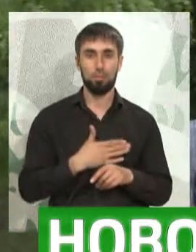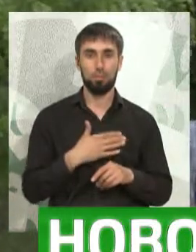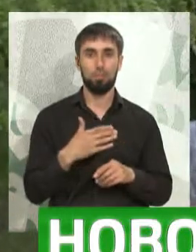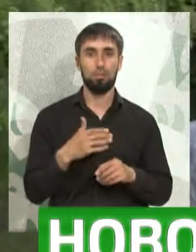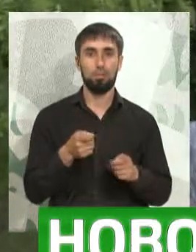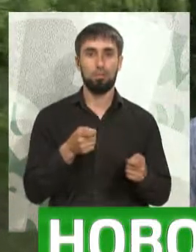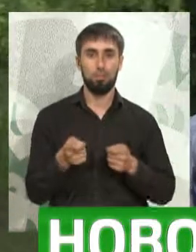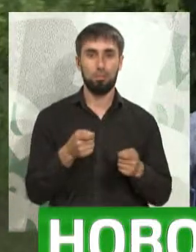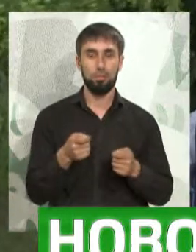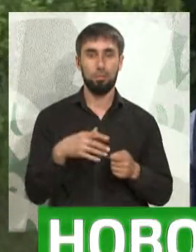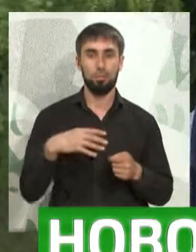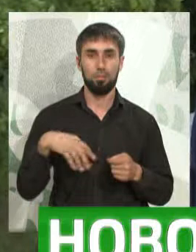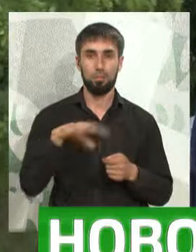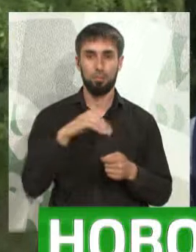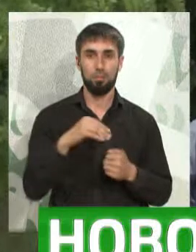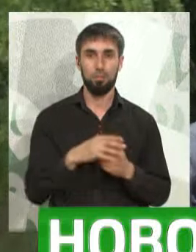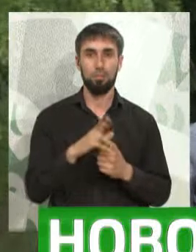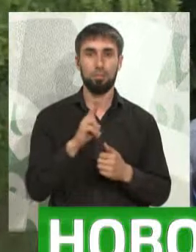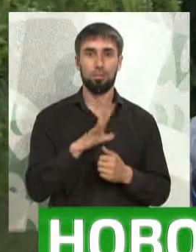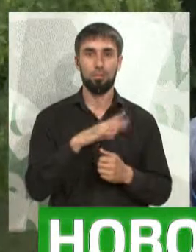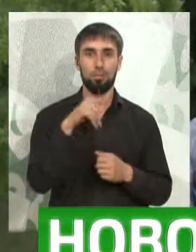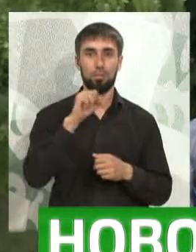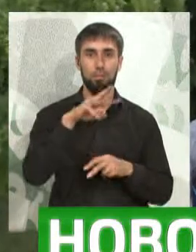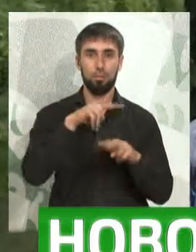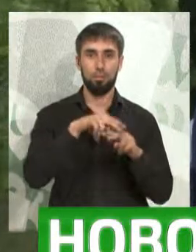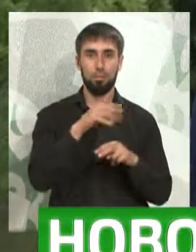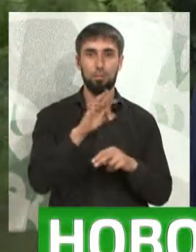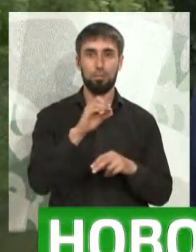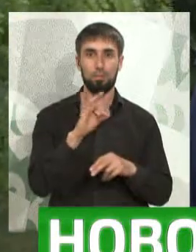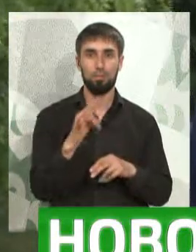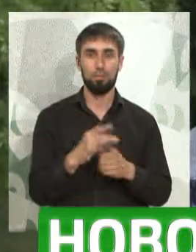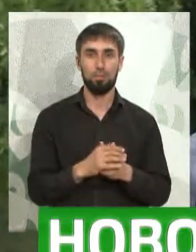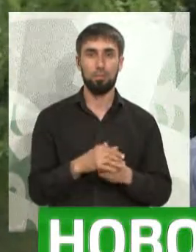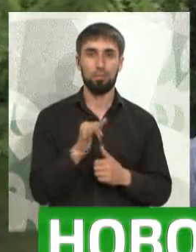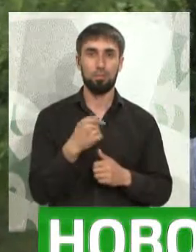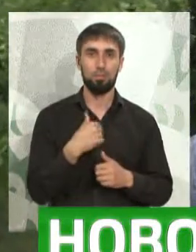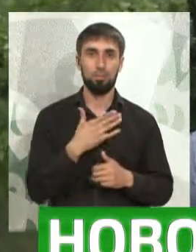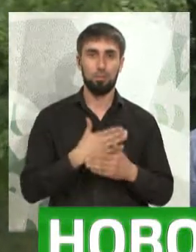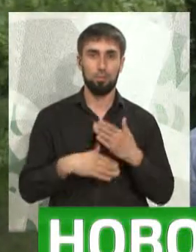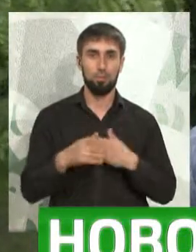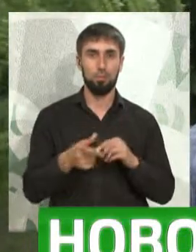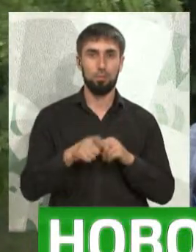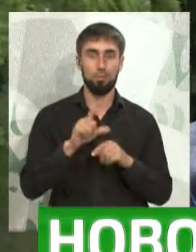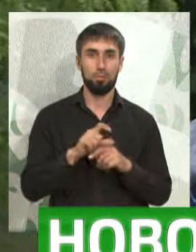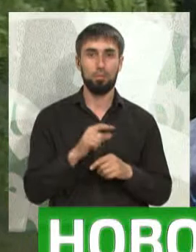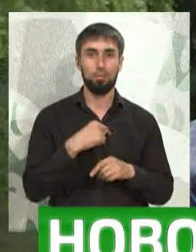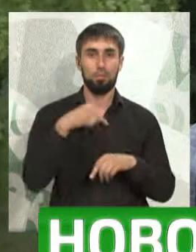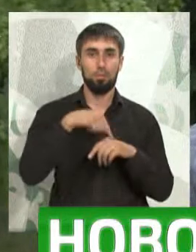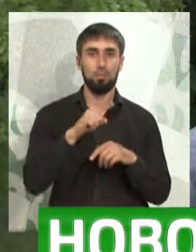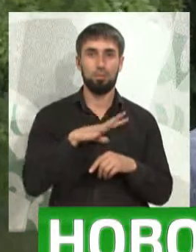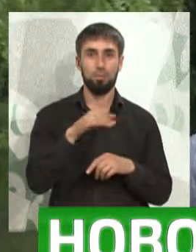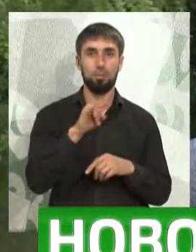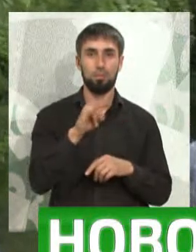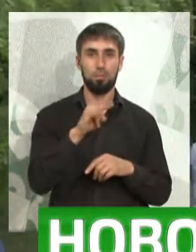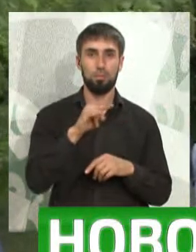командиры, все, кто там были, офицеры. Мы очень рады, что попали именно в ВКС